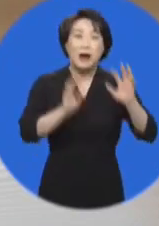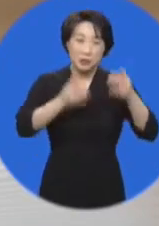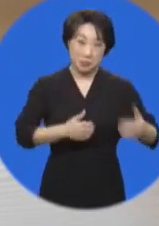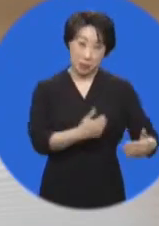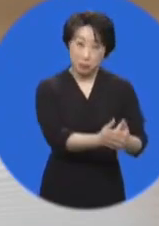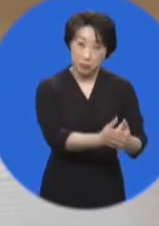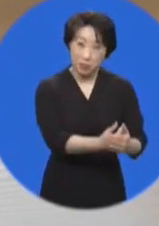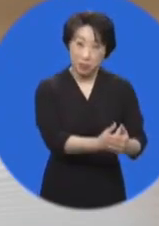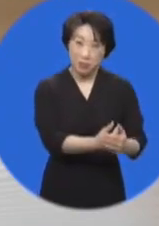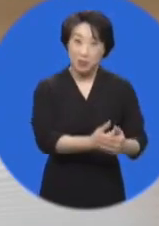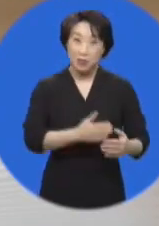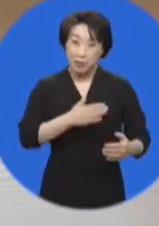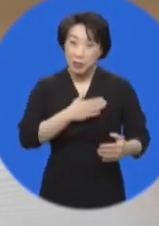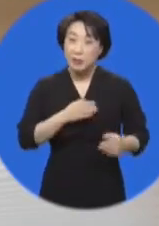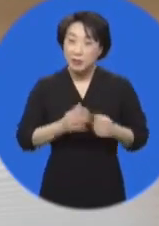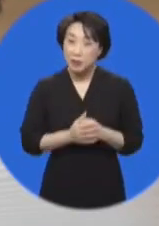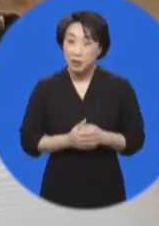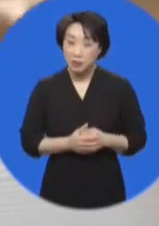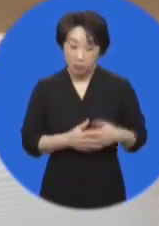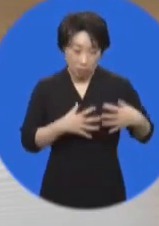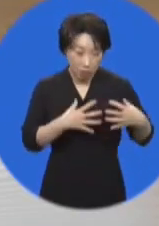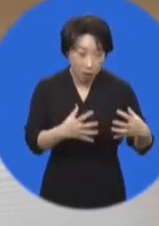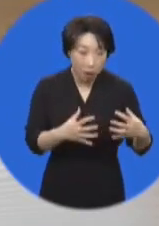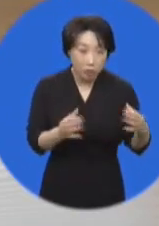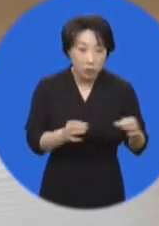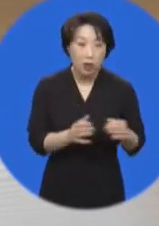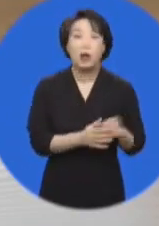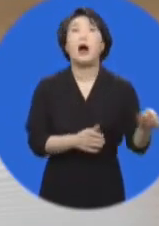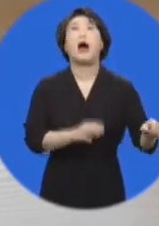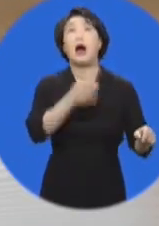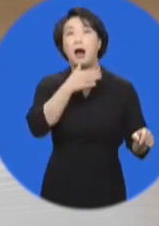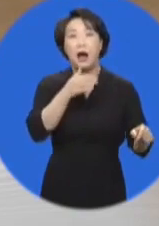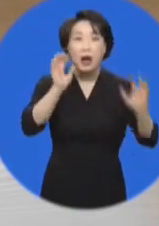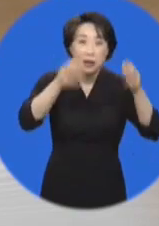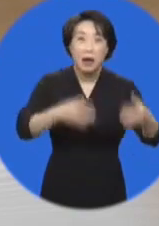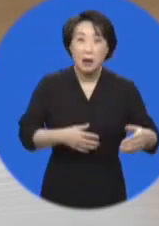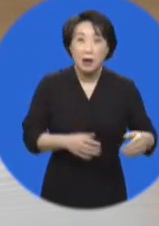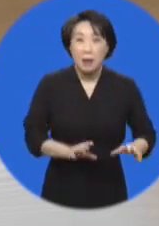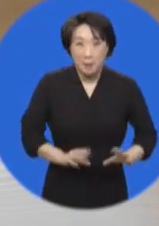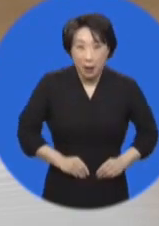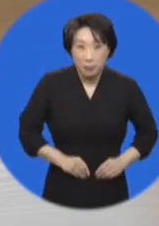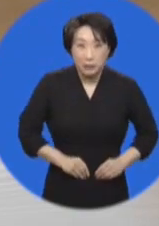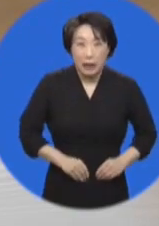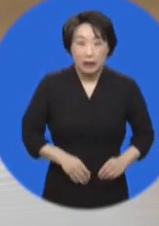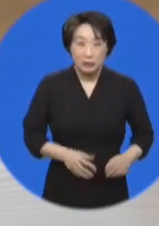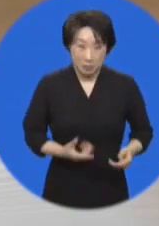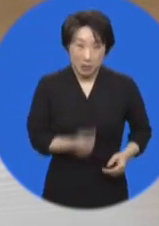이게 젖이 벌써 불기 시작하면 애가 배고프다. 그런데 그때 안 먹이면 조금 있다.